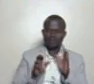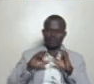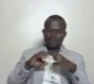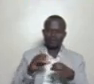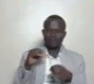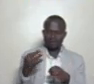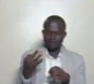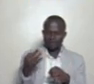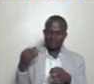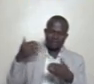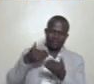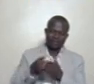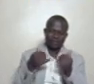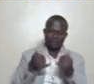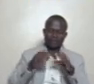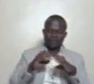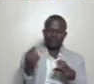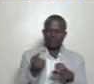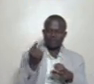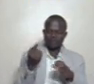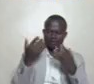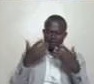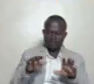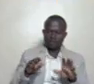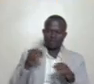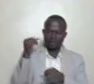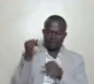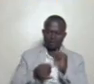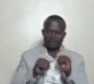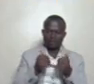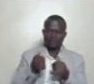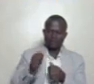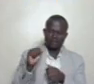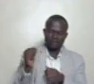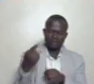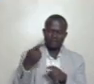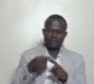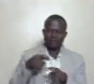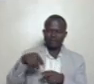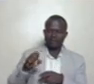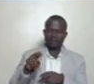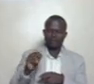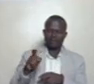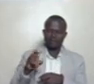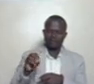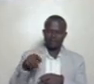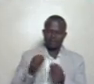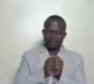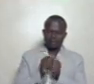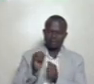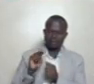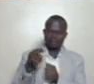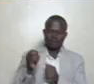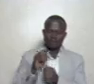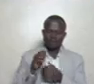n'amakipe atatu aho kugeza ubu ikipe imwe ariyo yari maze gusoza umukino wayo wa mbere ikipe igizwe na Penelope ndetse na Muhoza